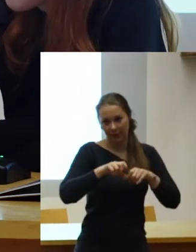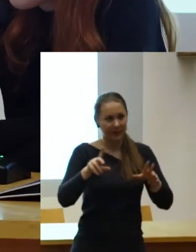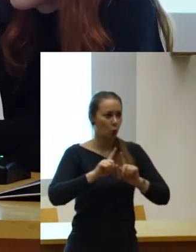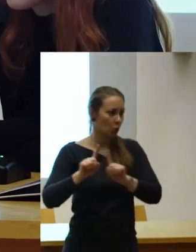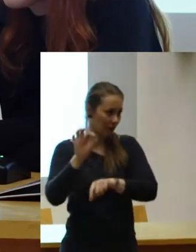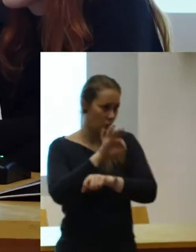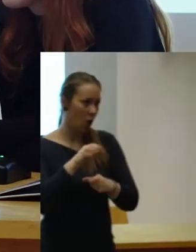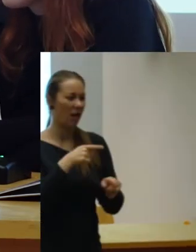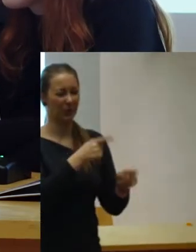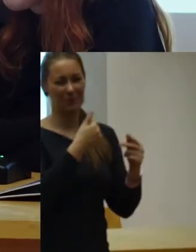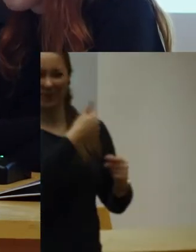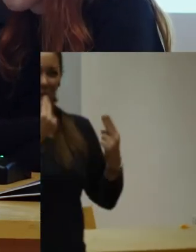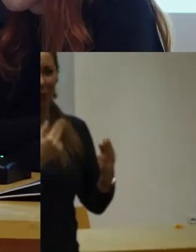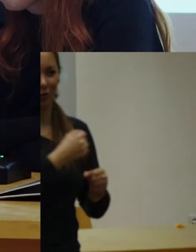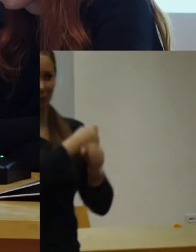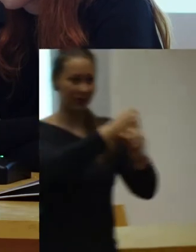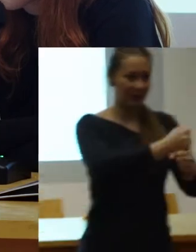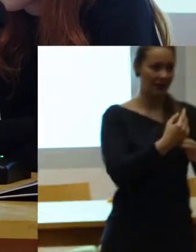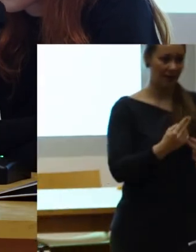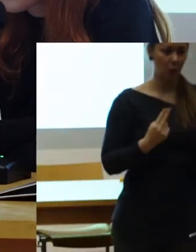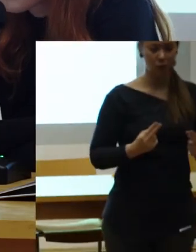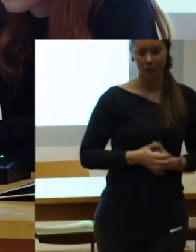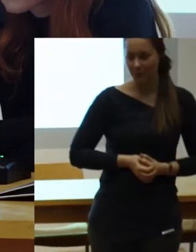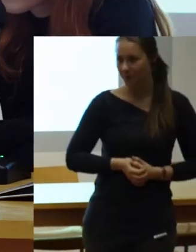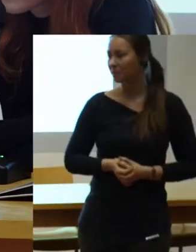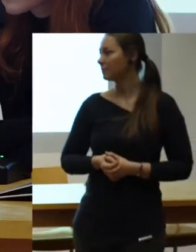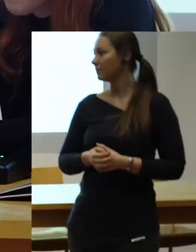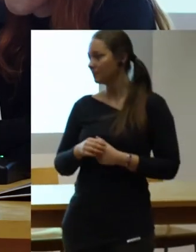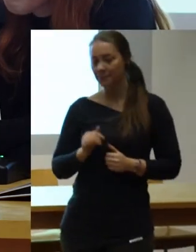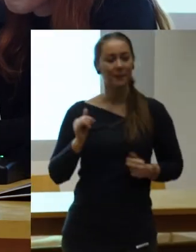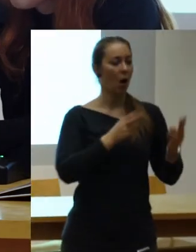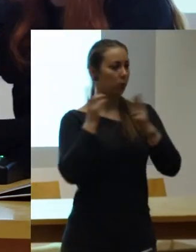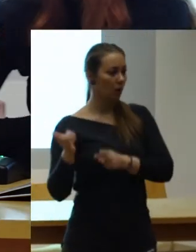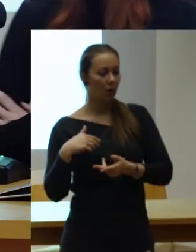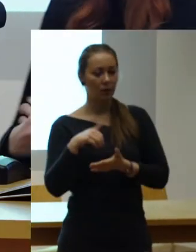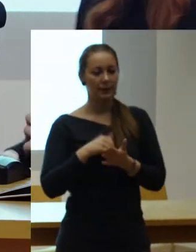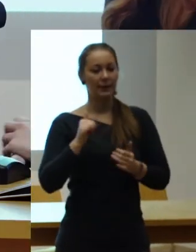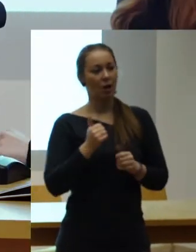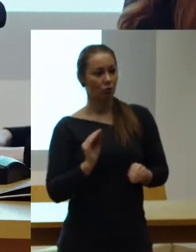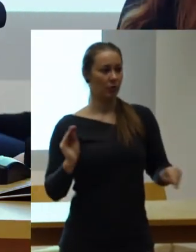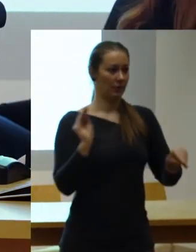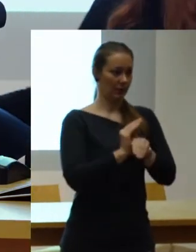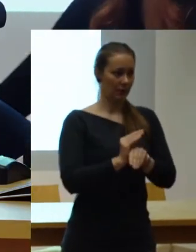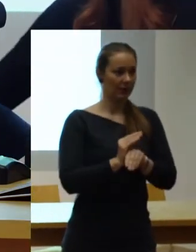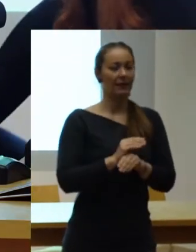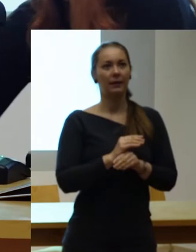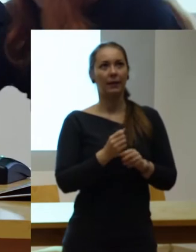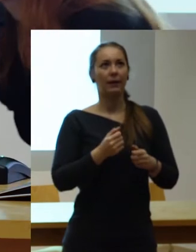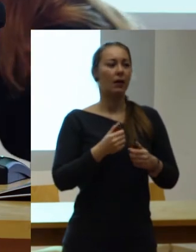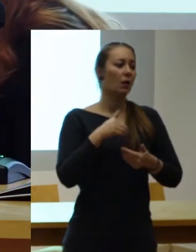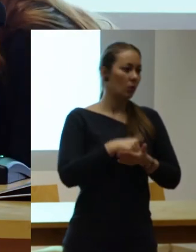Jo, my jsme rozšířili naši činnost o projekt, program, který se jmenuje Kafe